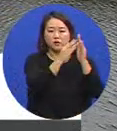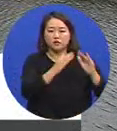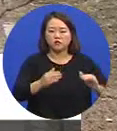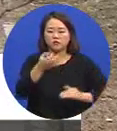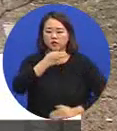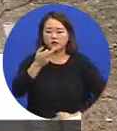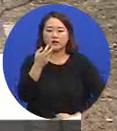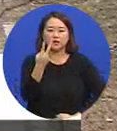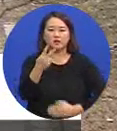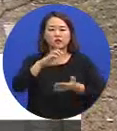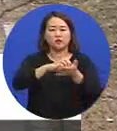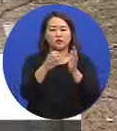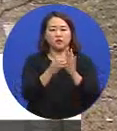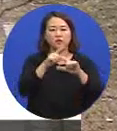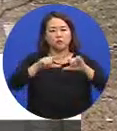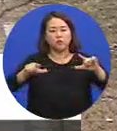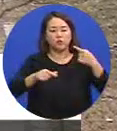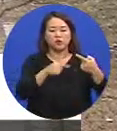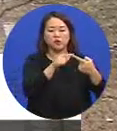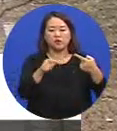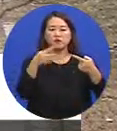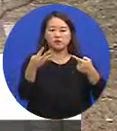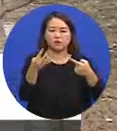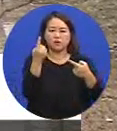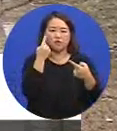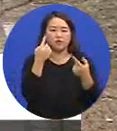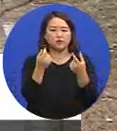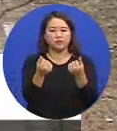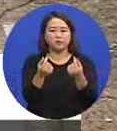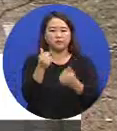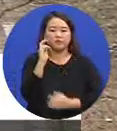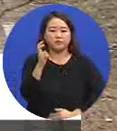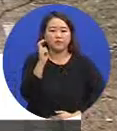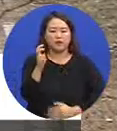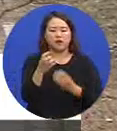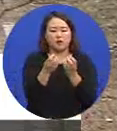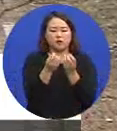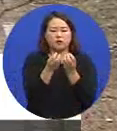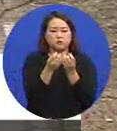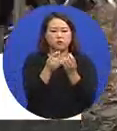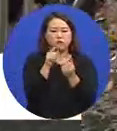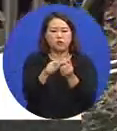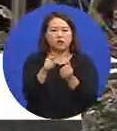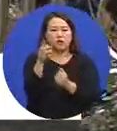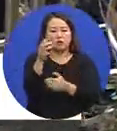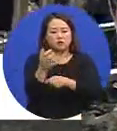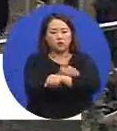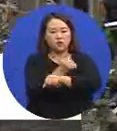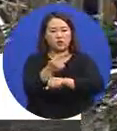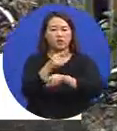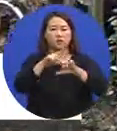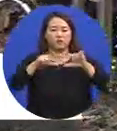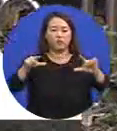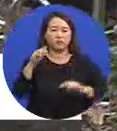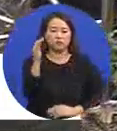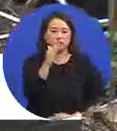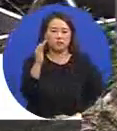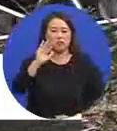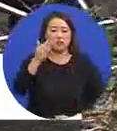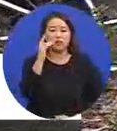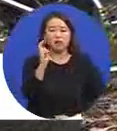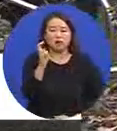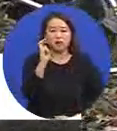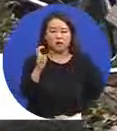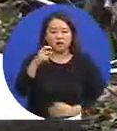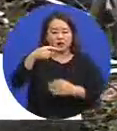등 영상 1도에서 4도로 어제와 비슷하겠습니다. 미세먼지의 농도는 보통 수준이 예상됩니다.